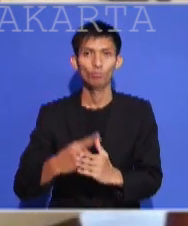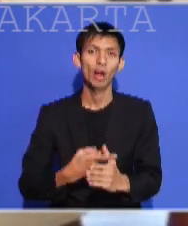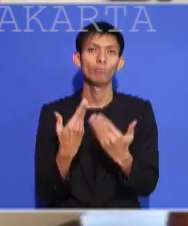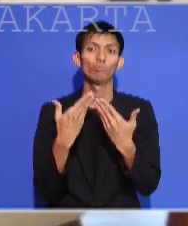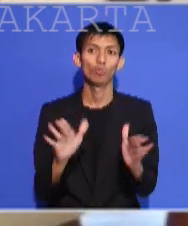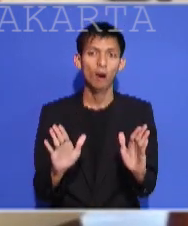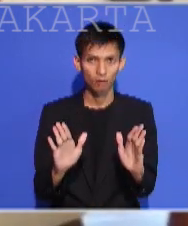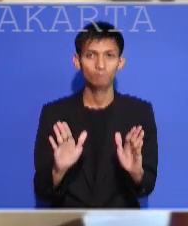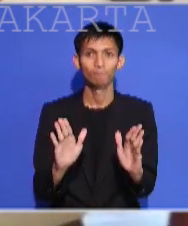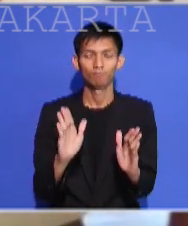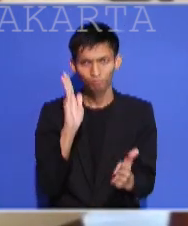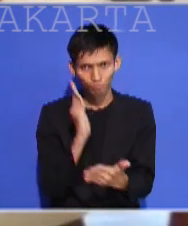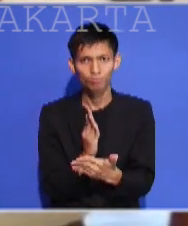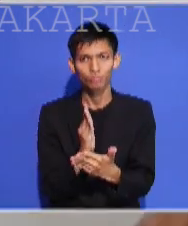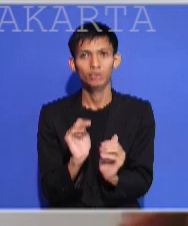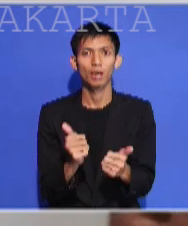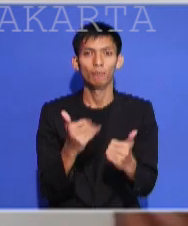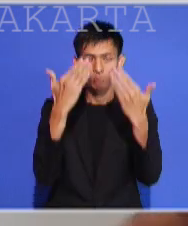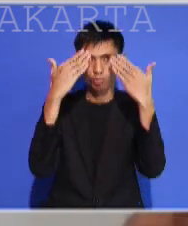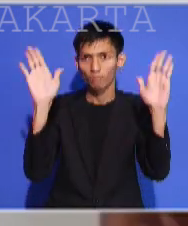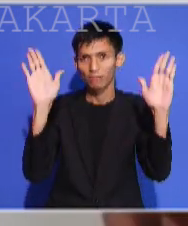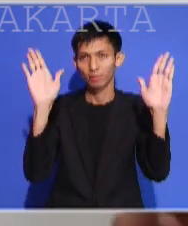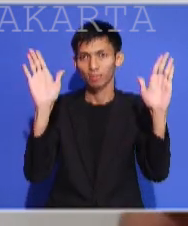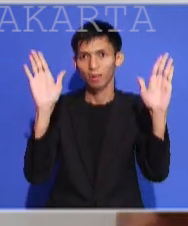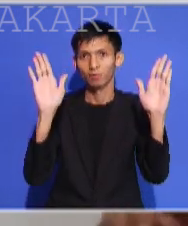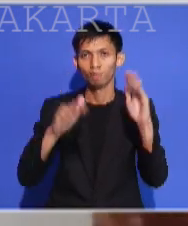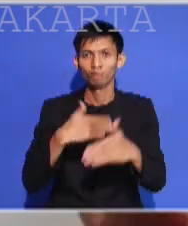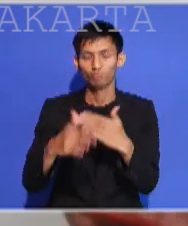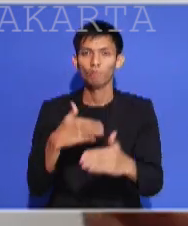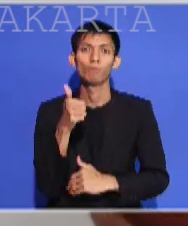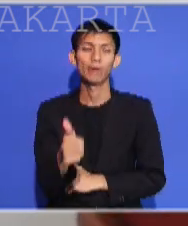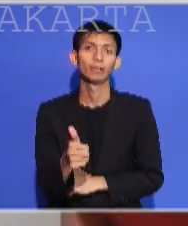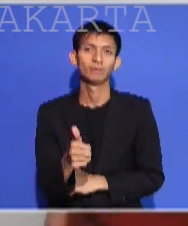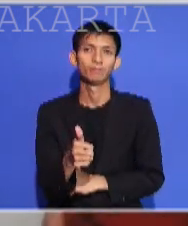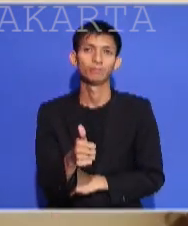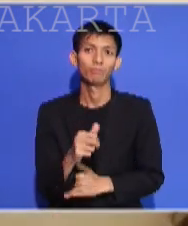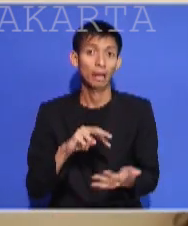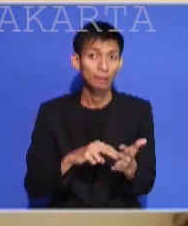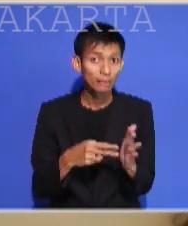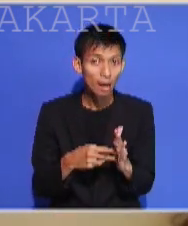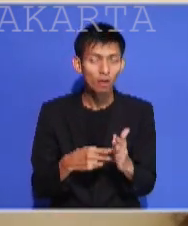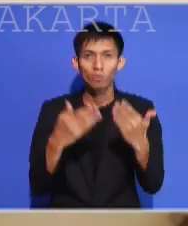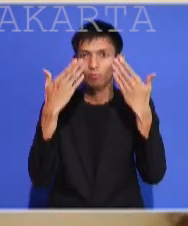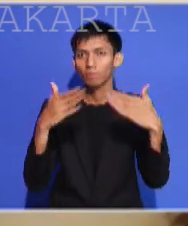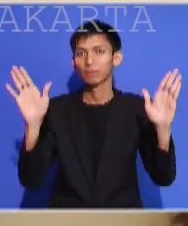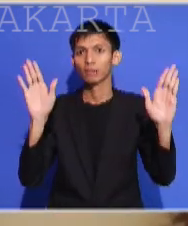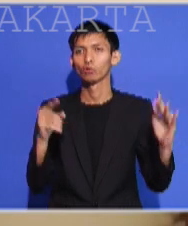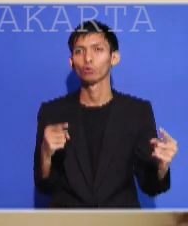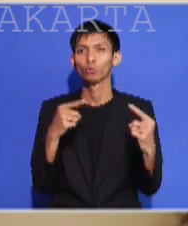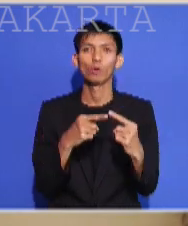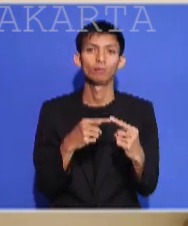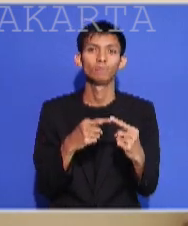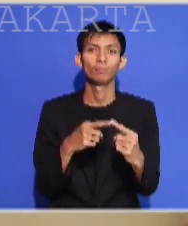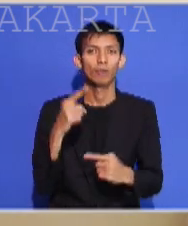menjadikan demokrasi Berjalan Lebih baik hal itu juga bisa menjadi momentum mengembalikan demokrasi sehingga anasir negatif soal